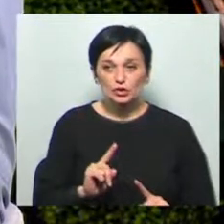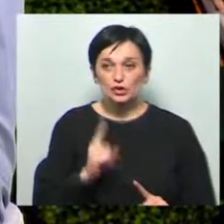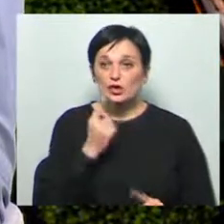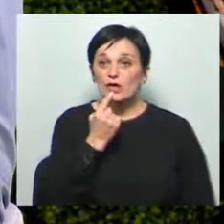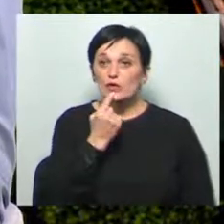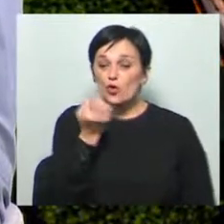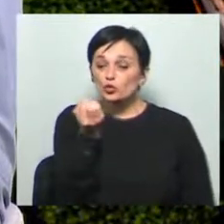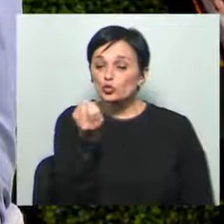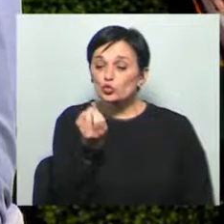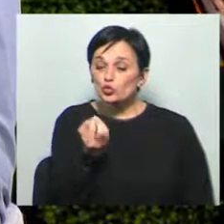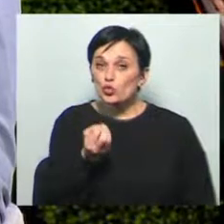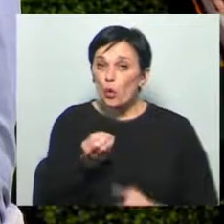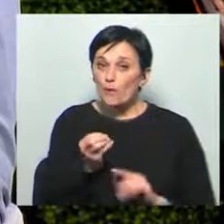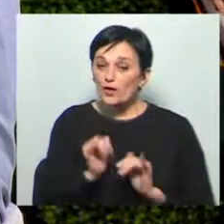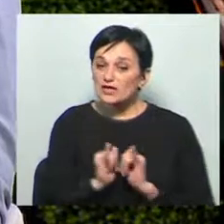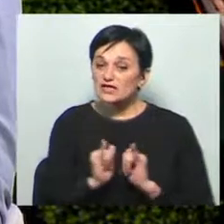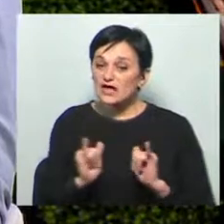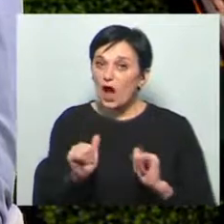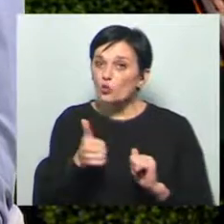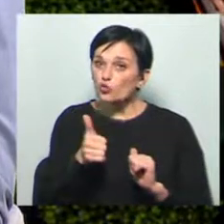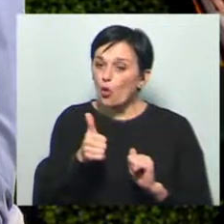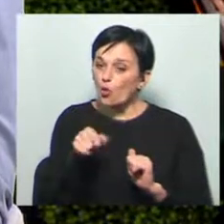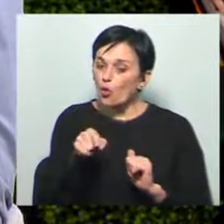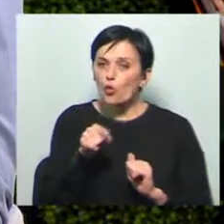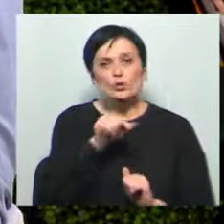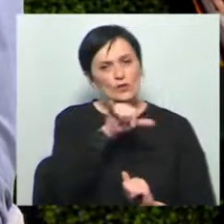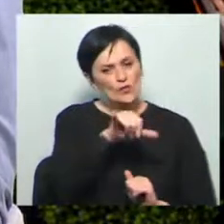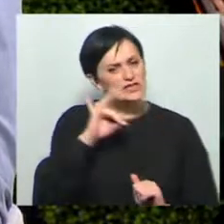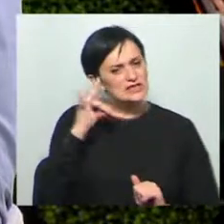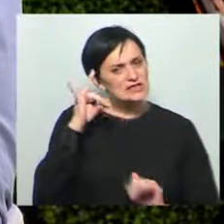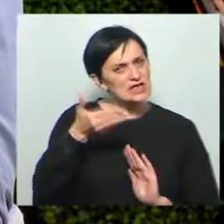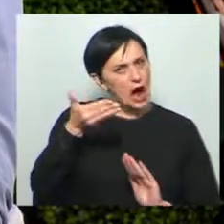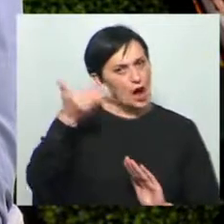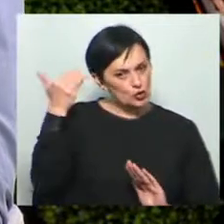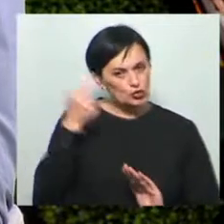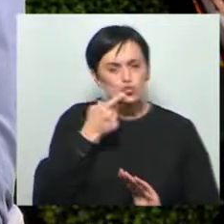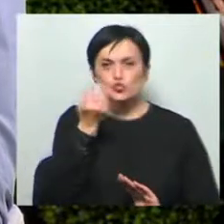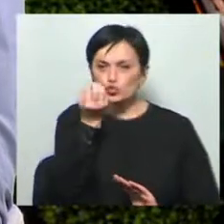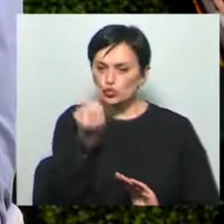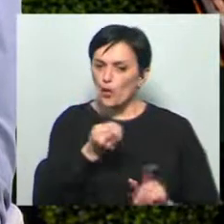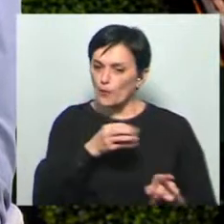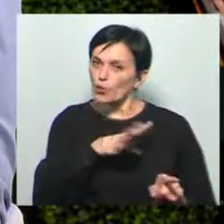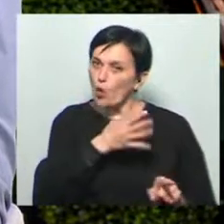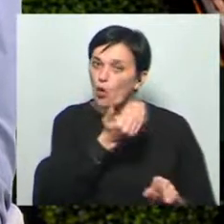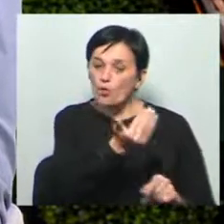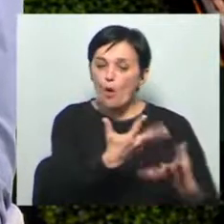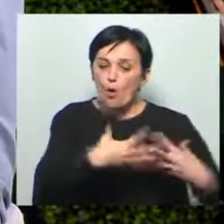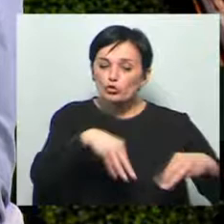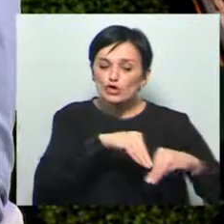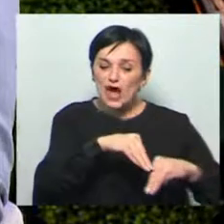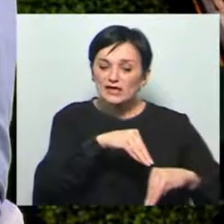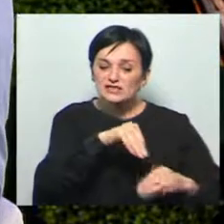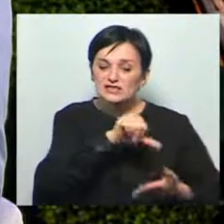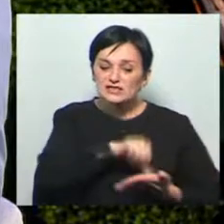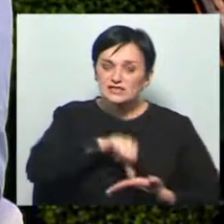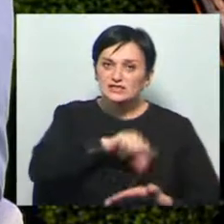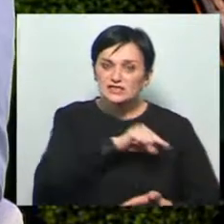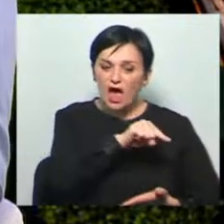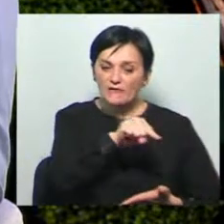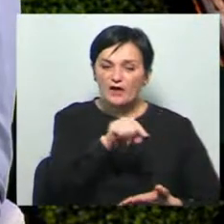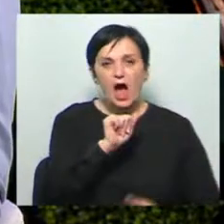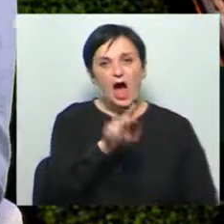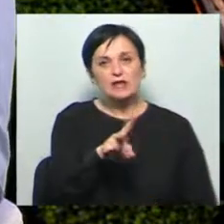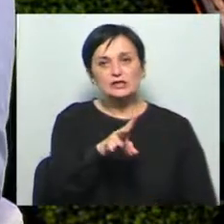თრომბოზული განვითარების ანამნეზი როგორი აქვს, მას ხო არ ქონია წარსულში გადატანილი თრომბოზი ან მისი ოჯახის წევრებს, ან ხომ არ